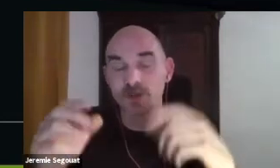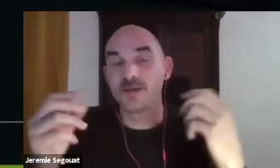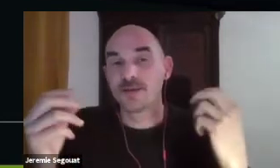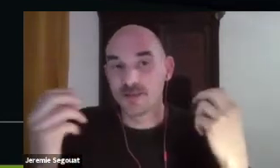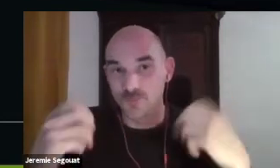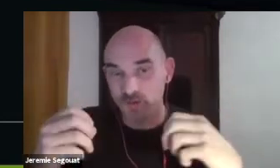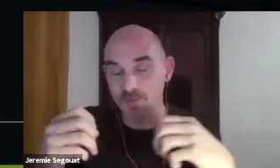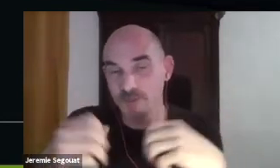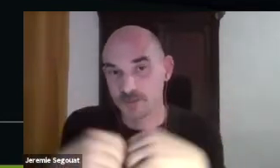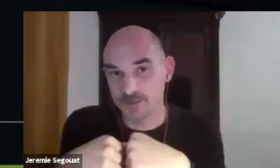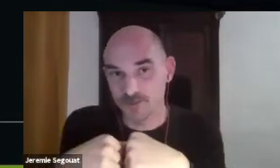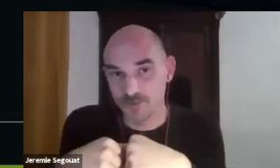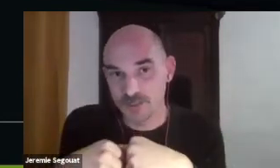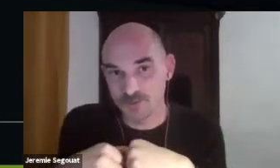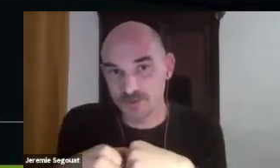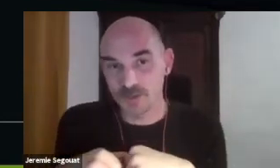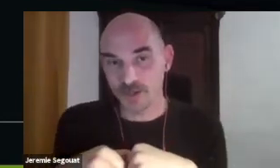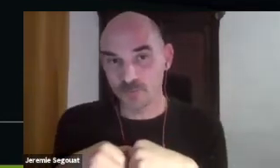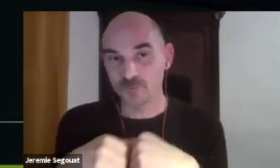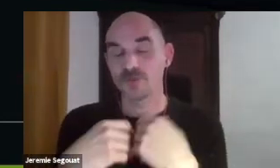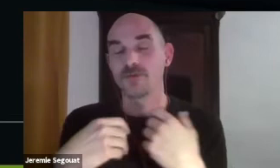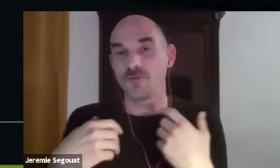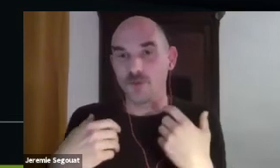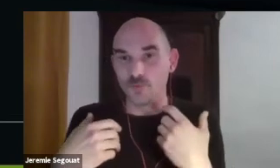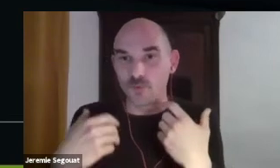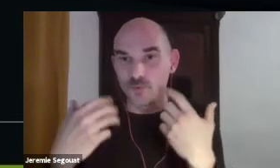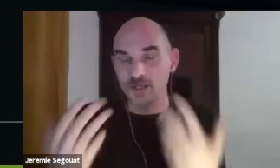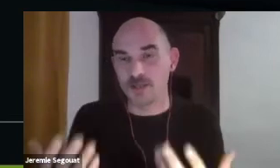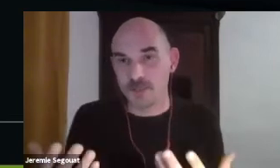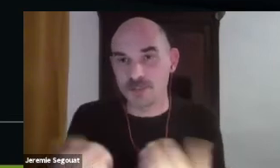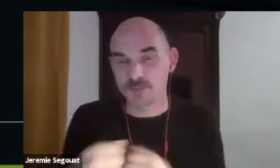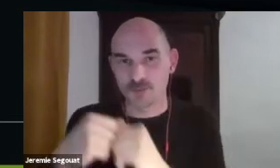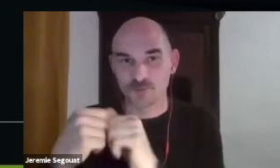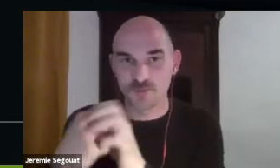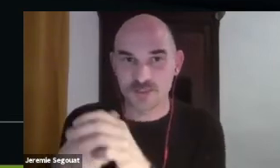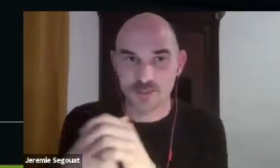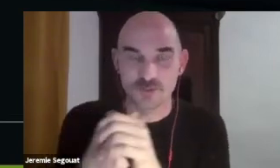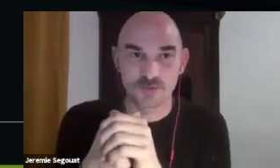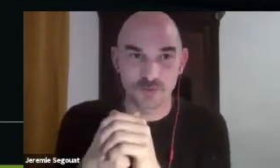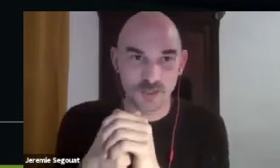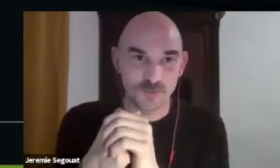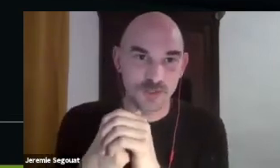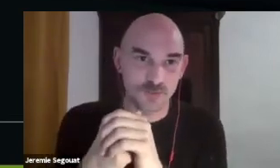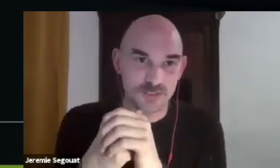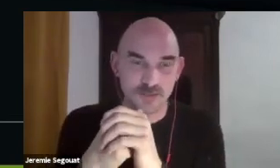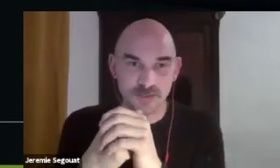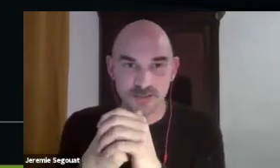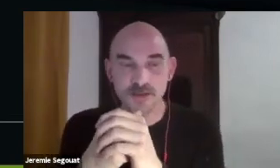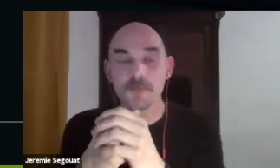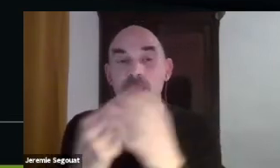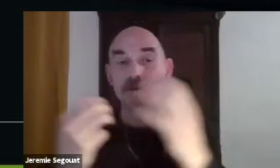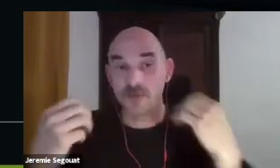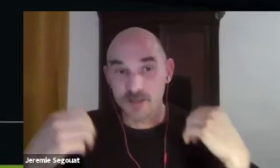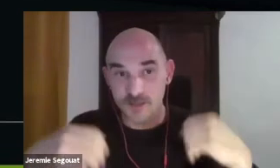plus découvertes par la personne de manière visuelle par contre le fait de produire les mêmes expressions du visage dans le cadre de la langue des signes